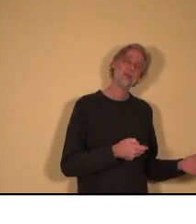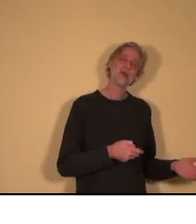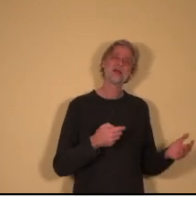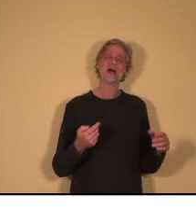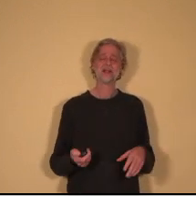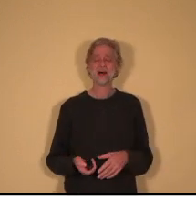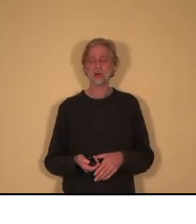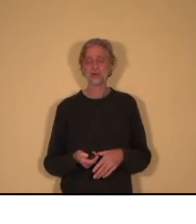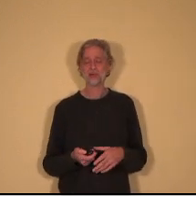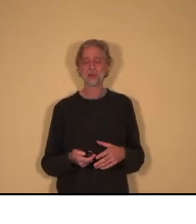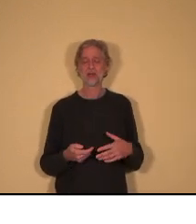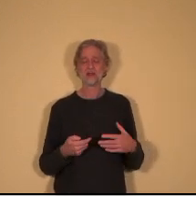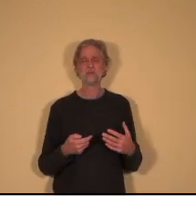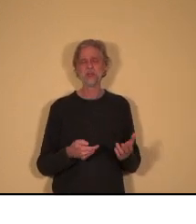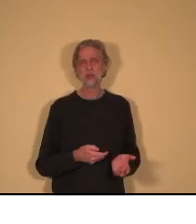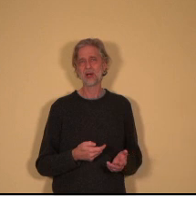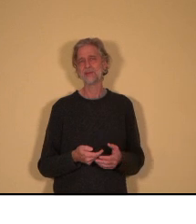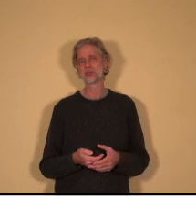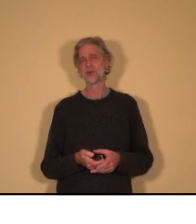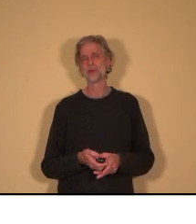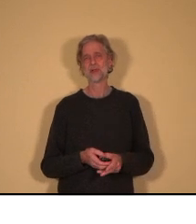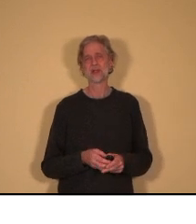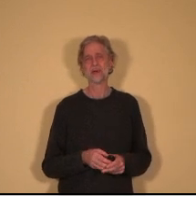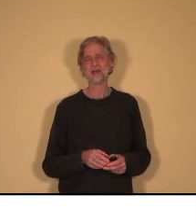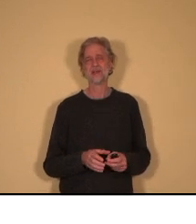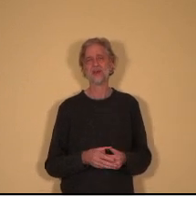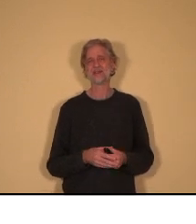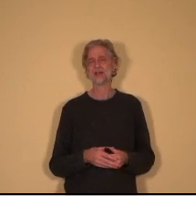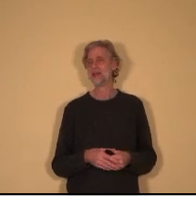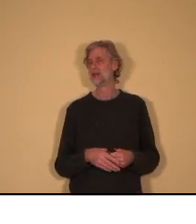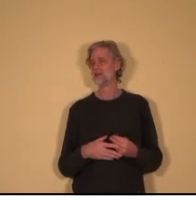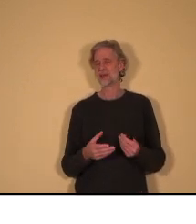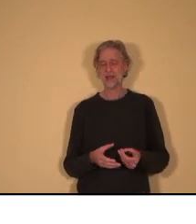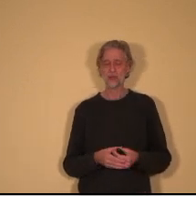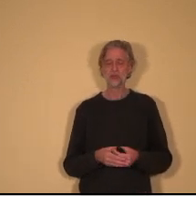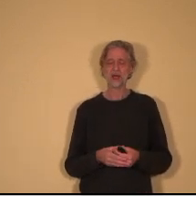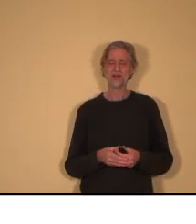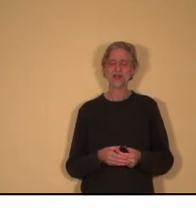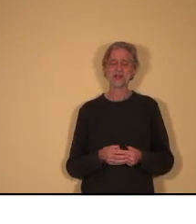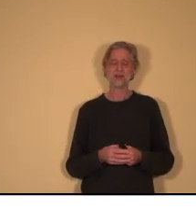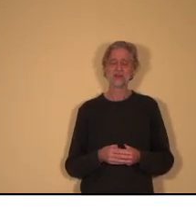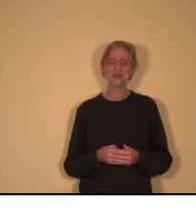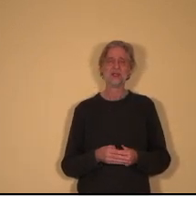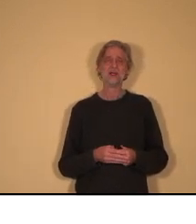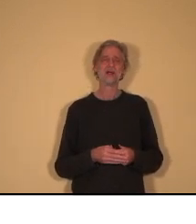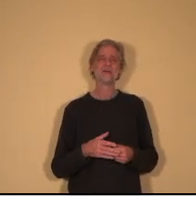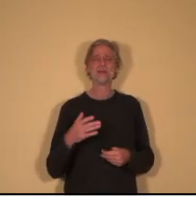Eine Möglichkeit auf sogenannte Biokraftstoffe dabei zu wechseln, ist keine gute